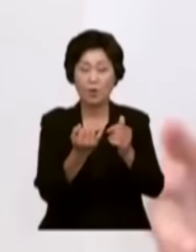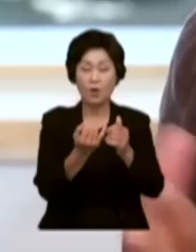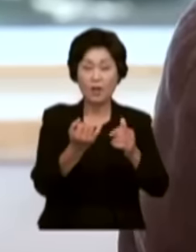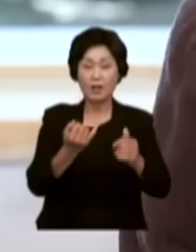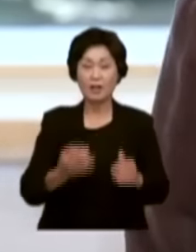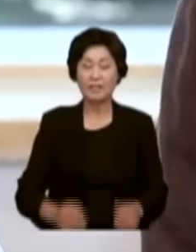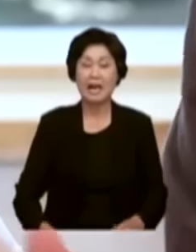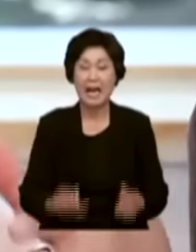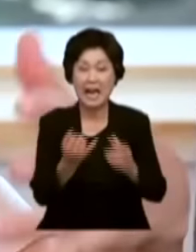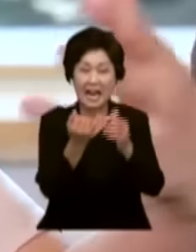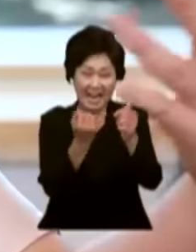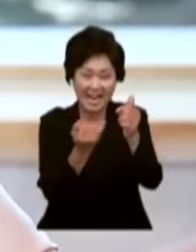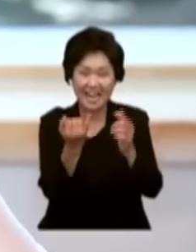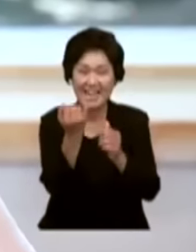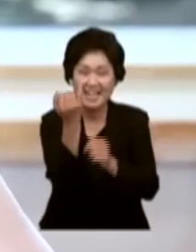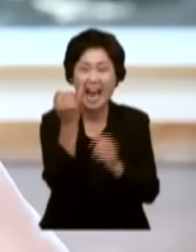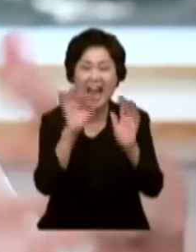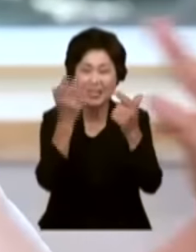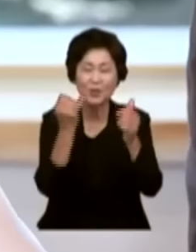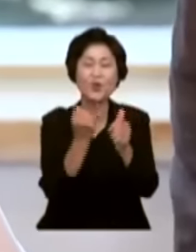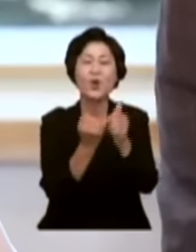솔직히 본인은 이게